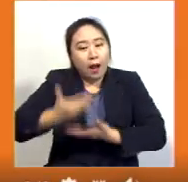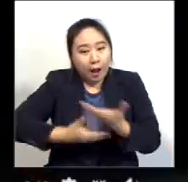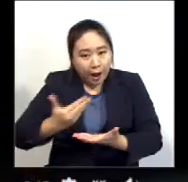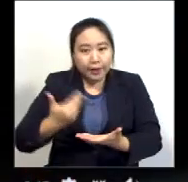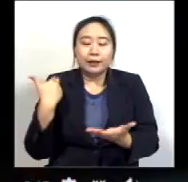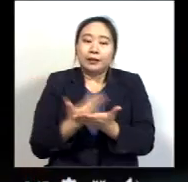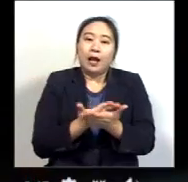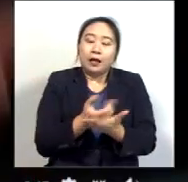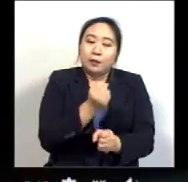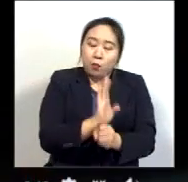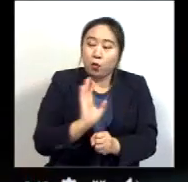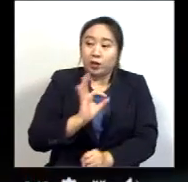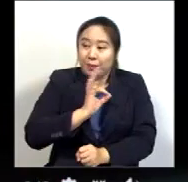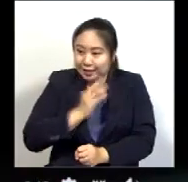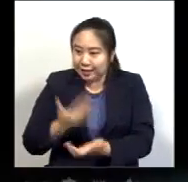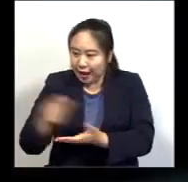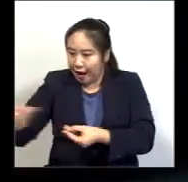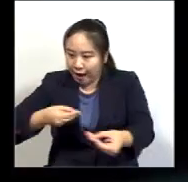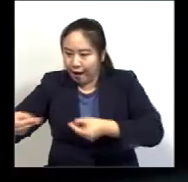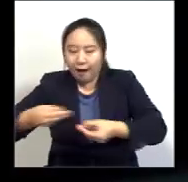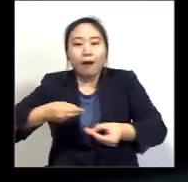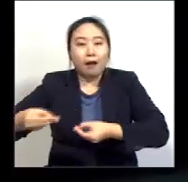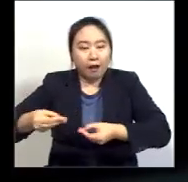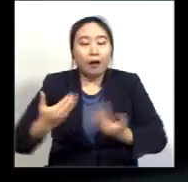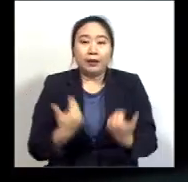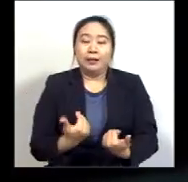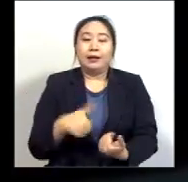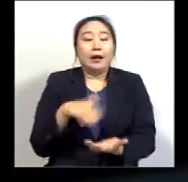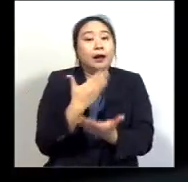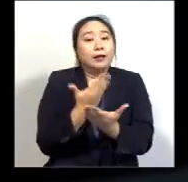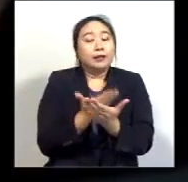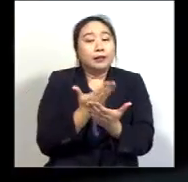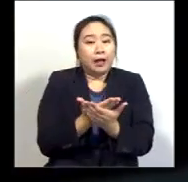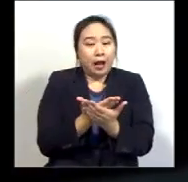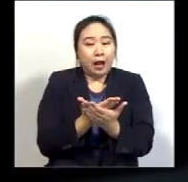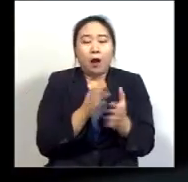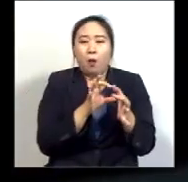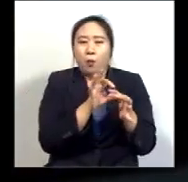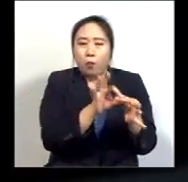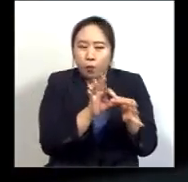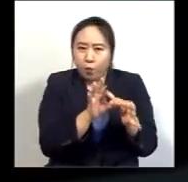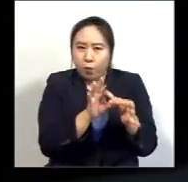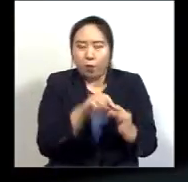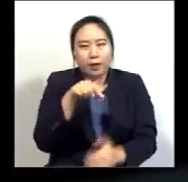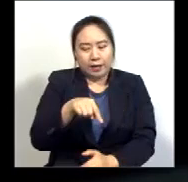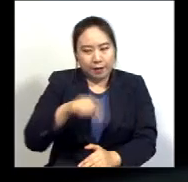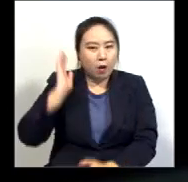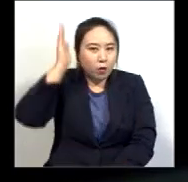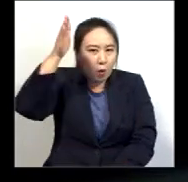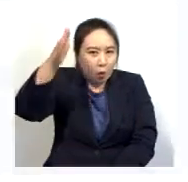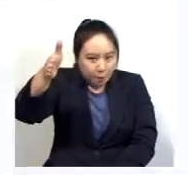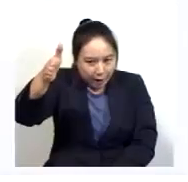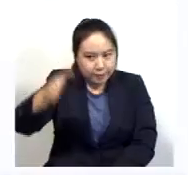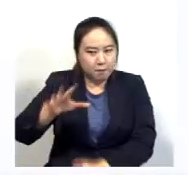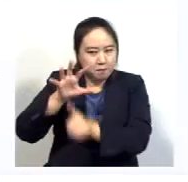การระดมเงินบริจาคของสมาชิกซึ่งก็ปฏิเสธนะครับว่ารับเงินจากทุนผูกขาดเพื่อป้องกันการถูกครอบงำในอนาค